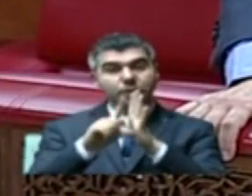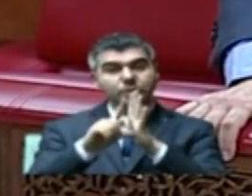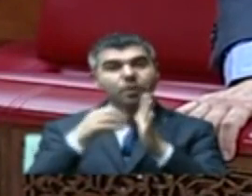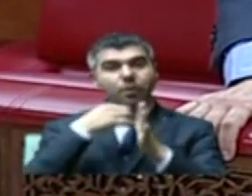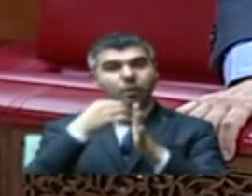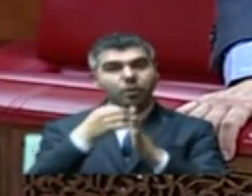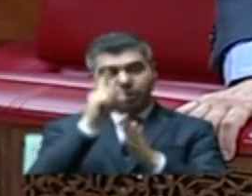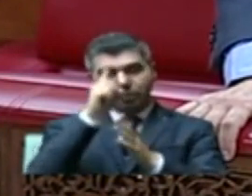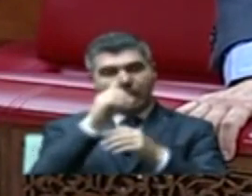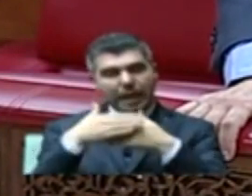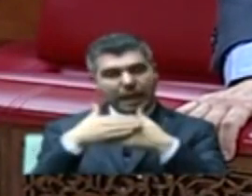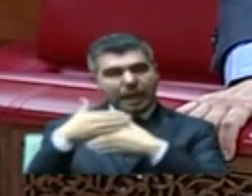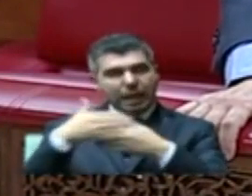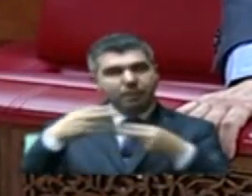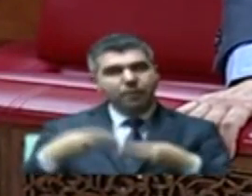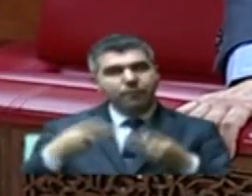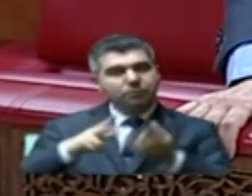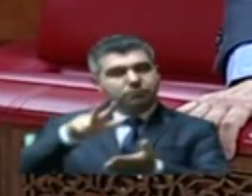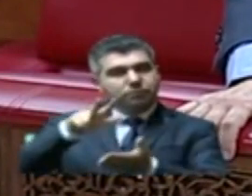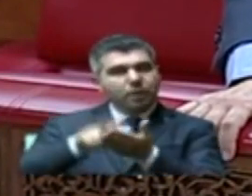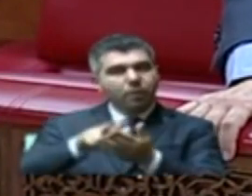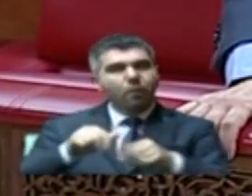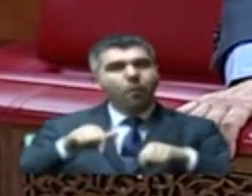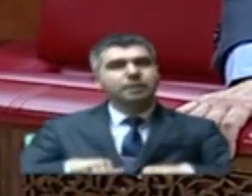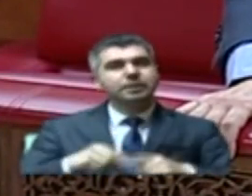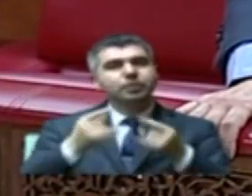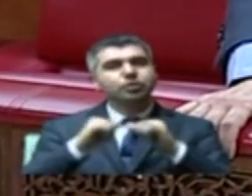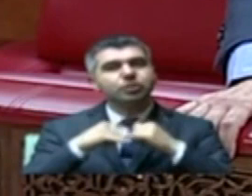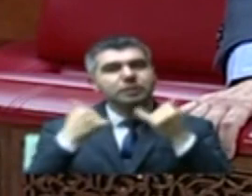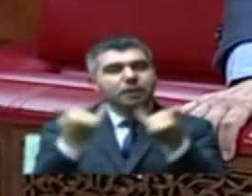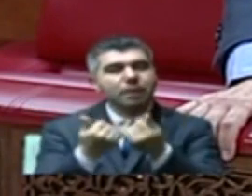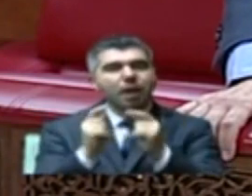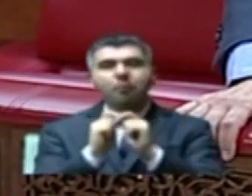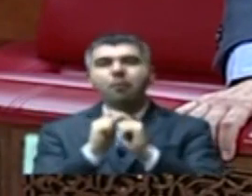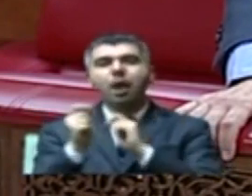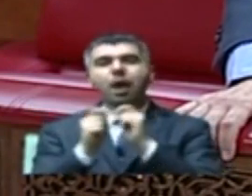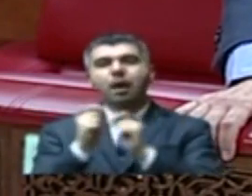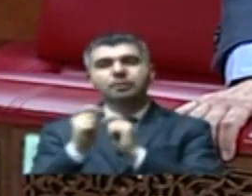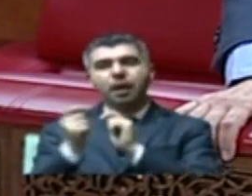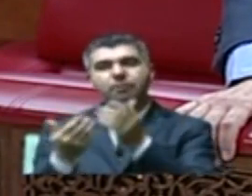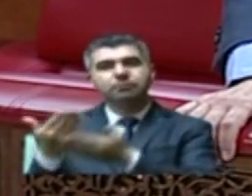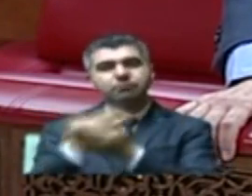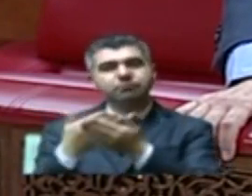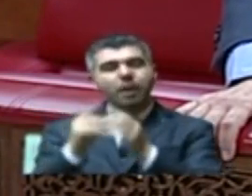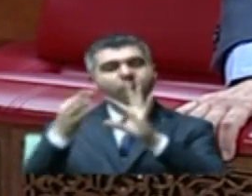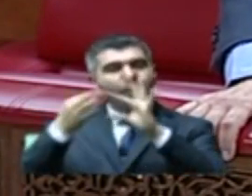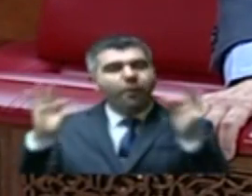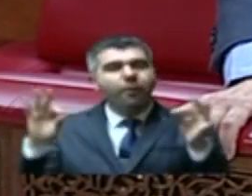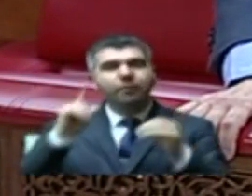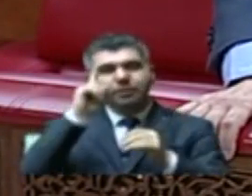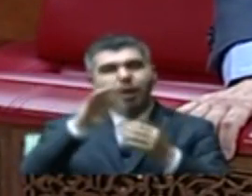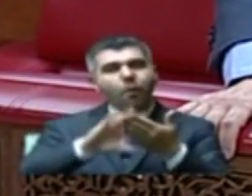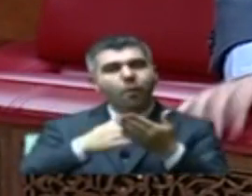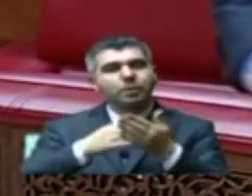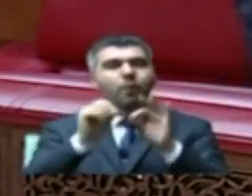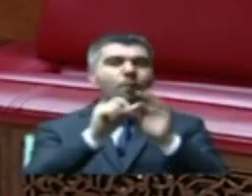عليه هو غادي يجي إن شاء الله بعد مصادقة عليه في المجلس الوزاري للنقاش، وهناك سنتحدث عنه بالتفصيل اللازم ونقدم